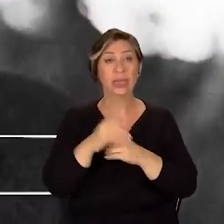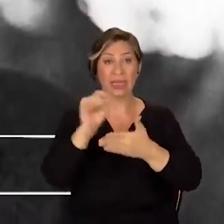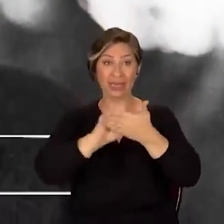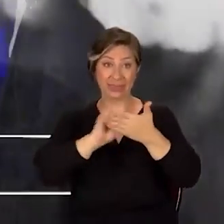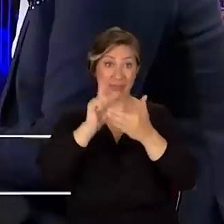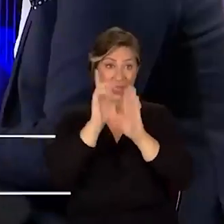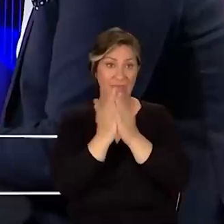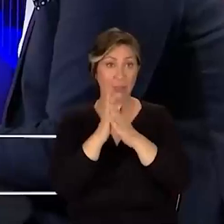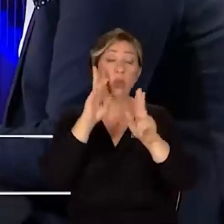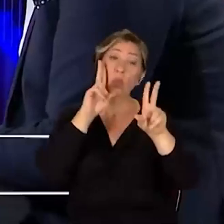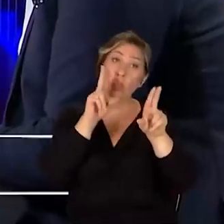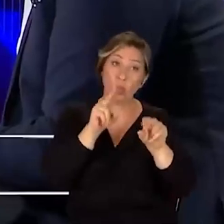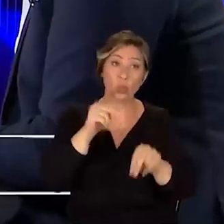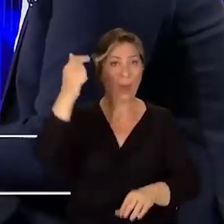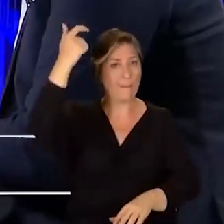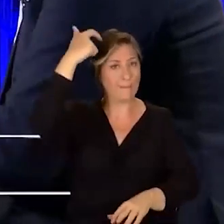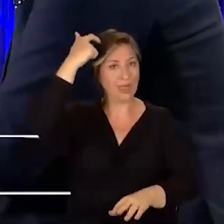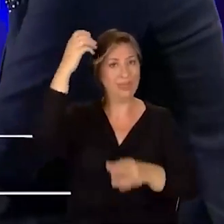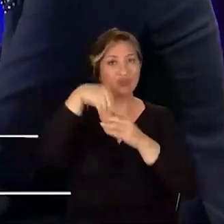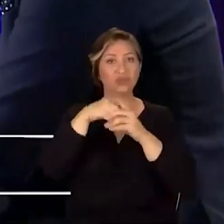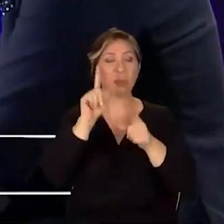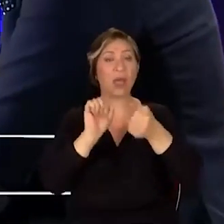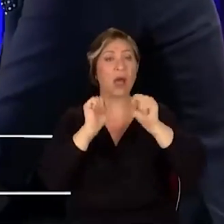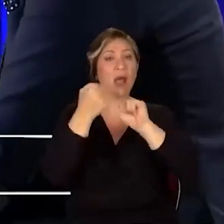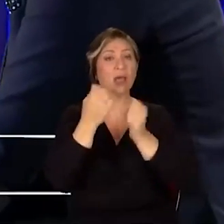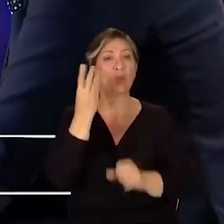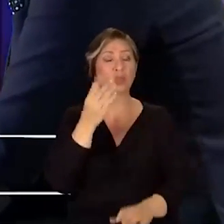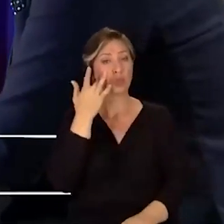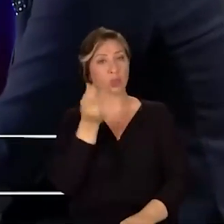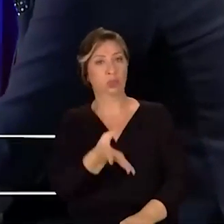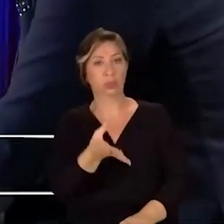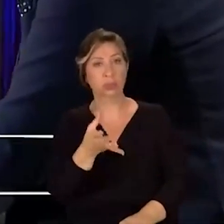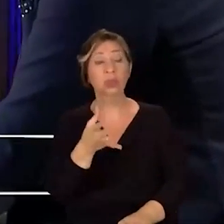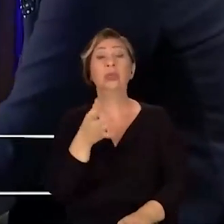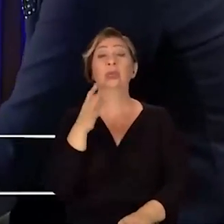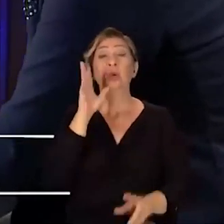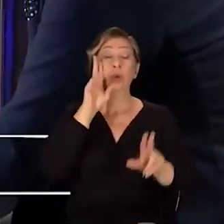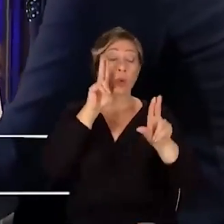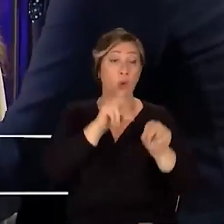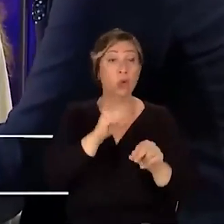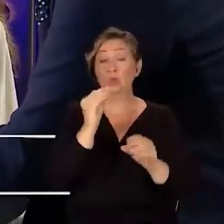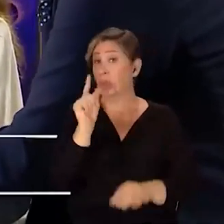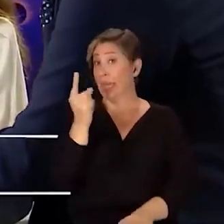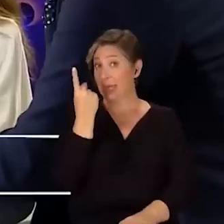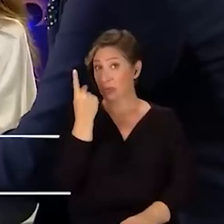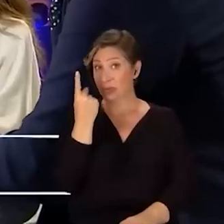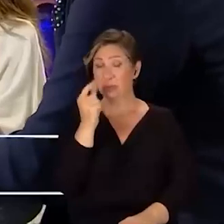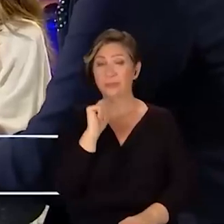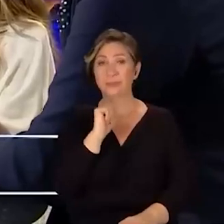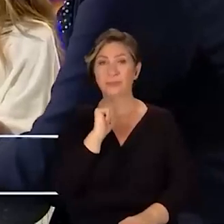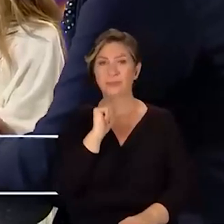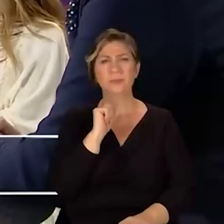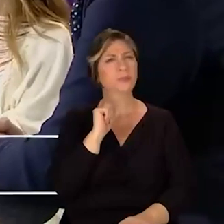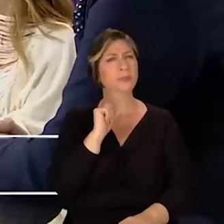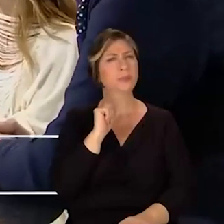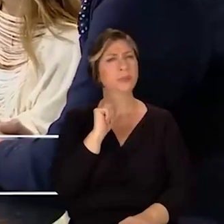yazdığı kitapta uykunun beynin bir fonksiyonu olduğunu gösteriyor. Ve uyku mesela çok ilginçtir. Bütün